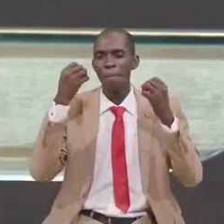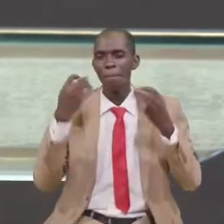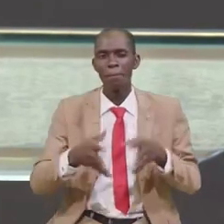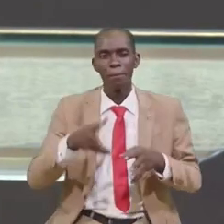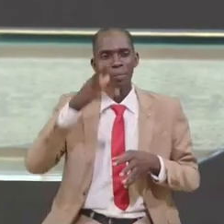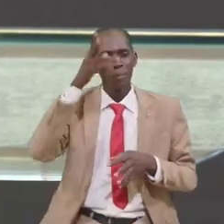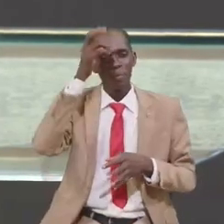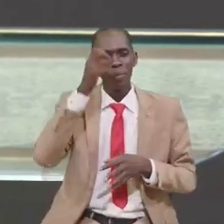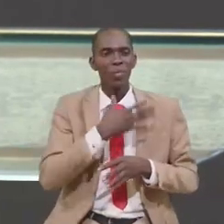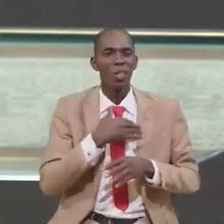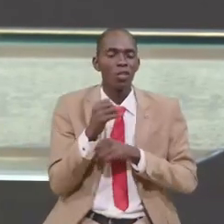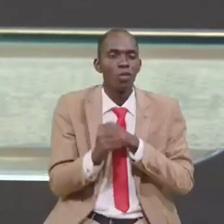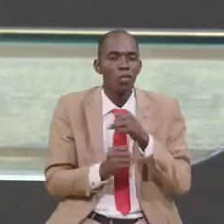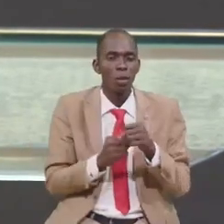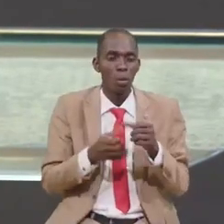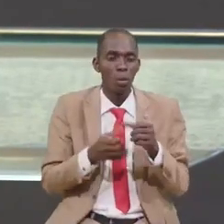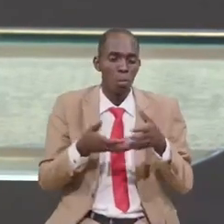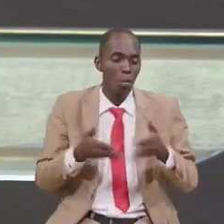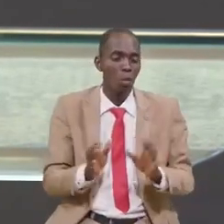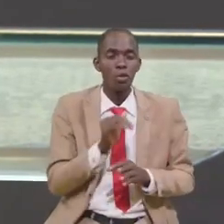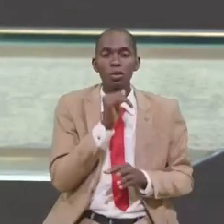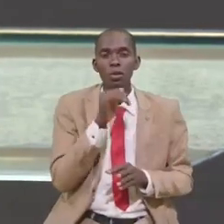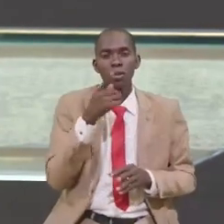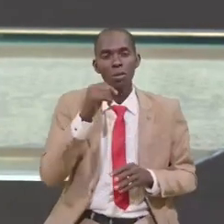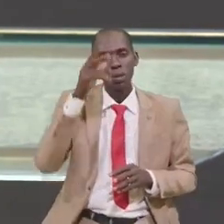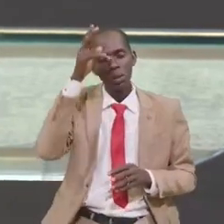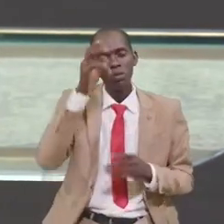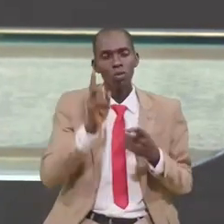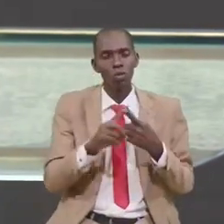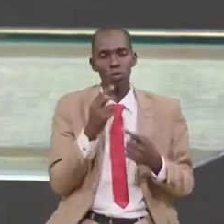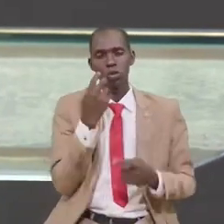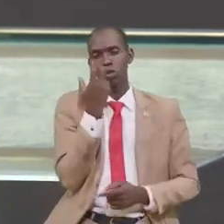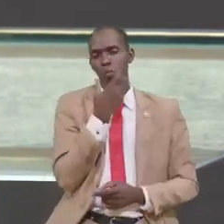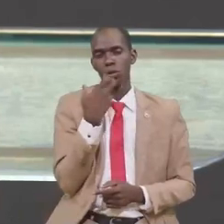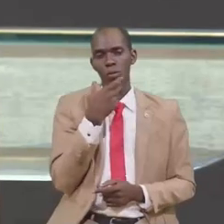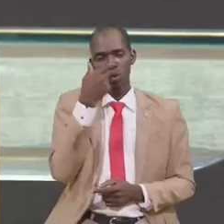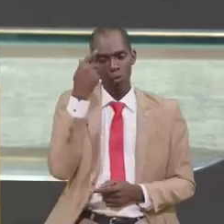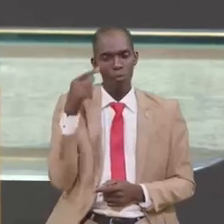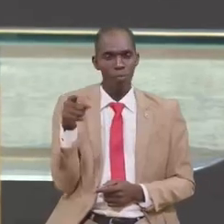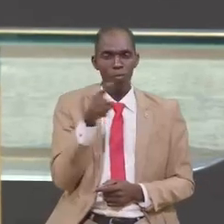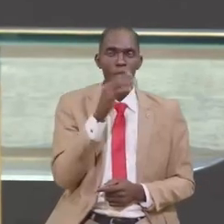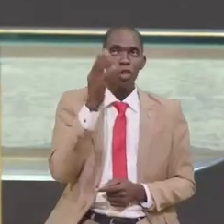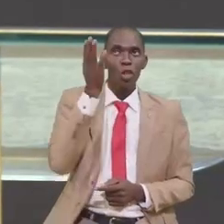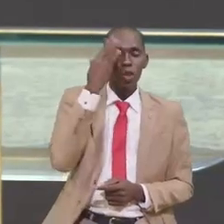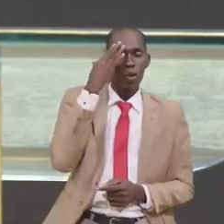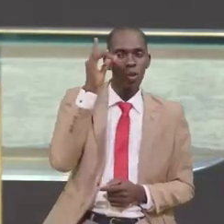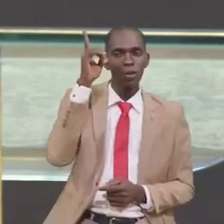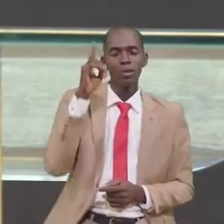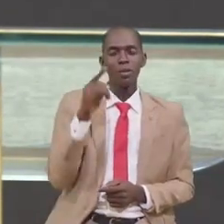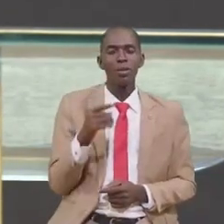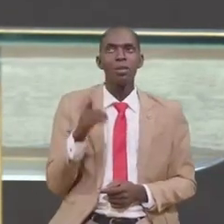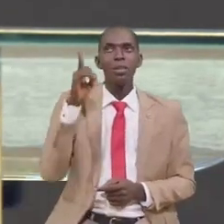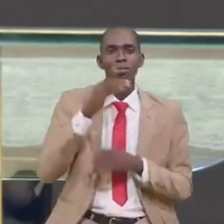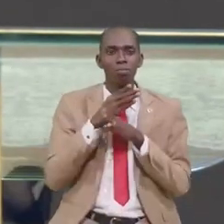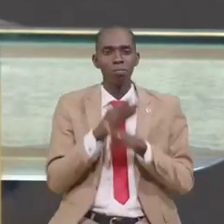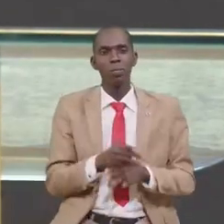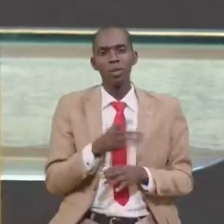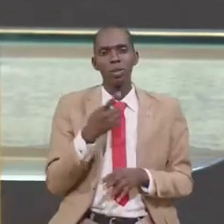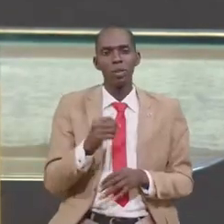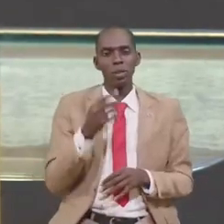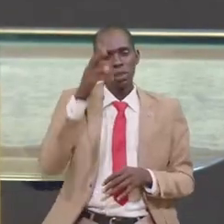guérit beaucoup de gens qui avaient diverses maladies. Il chassa aussi beaucoup de démons et il ne permettait pas aux démons de parler parce qu'il